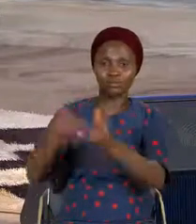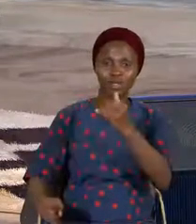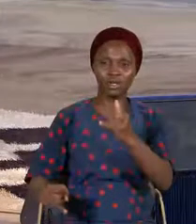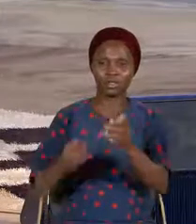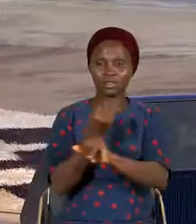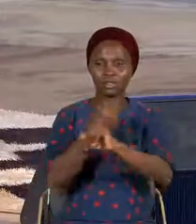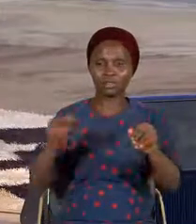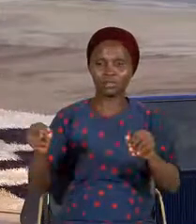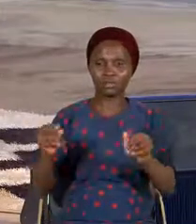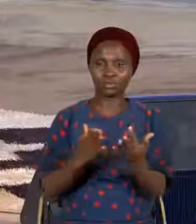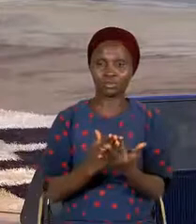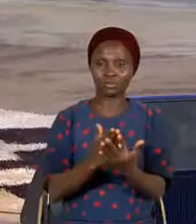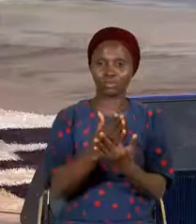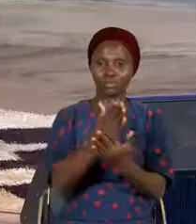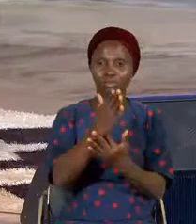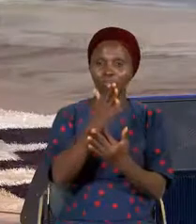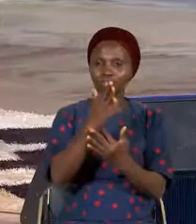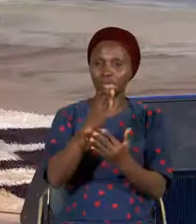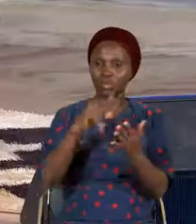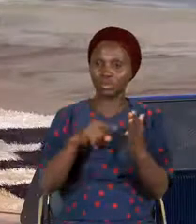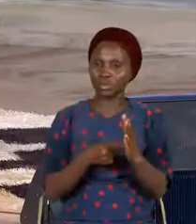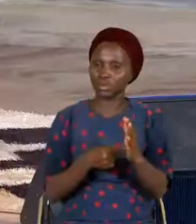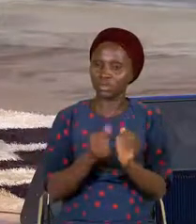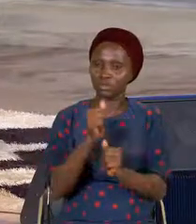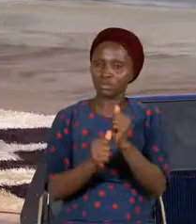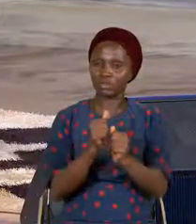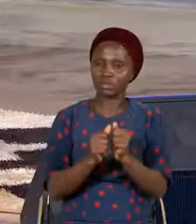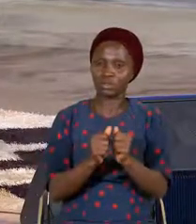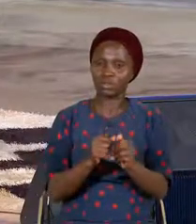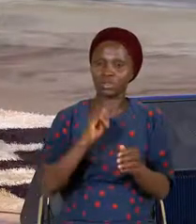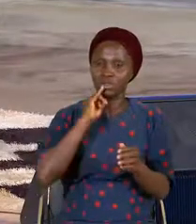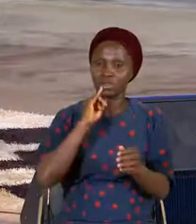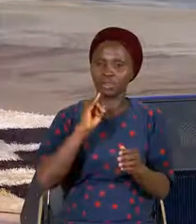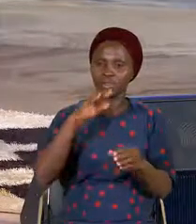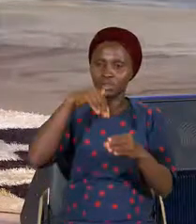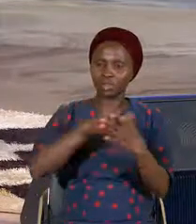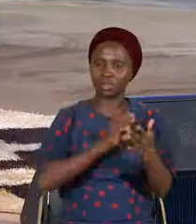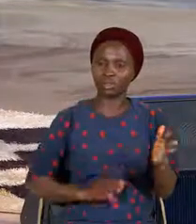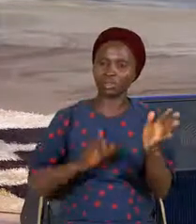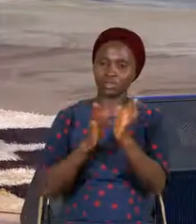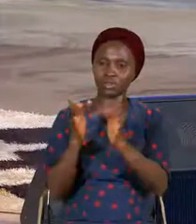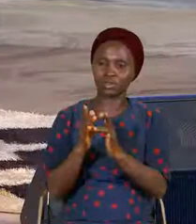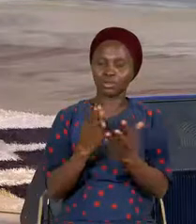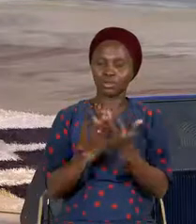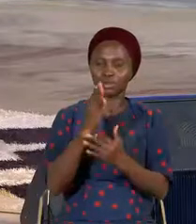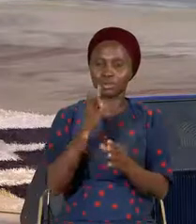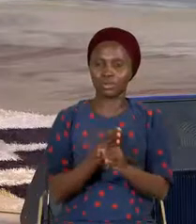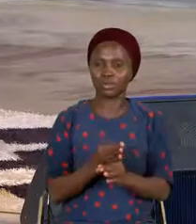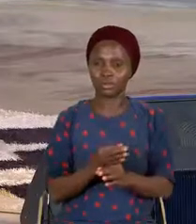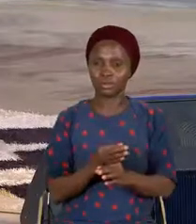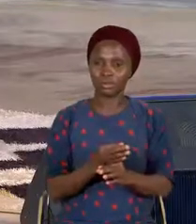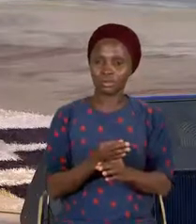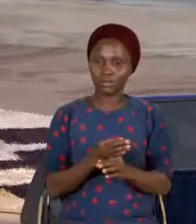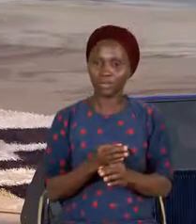au salut final. Te rends sage à travers la foi qui est en Jésus-Christ.